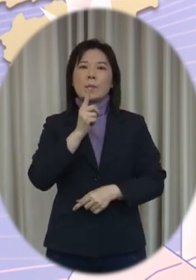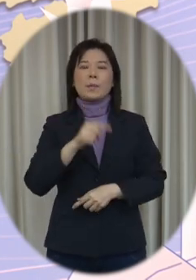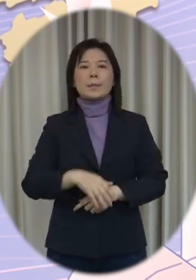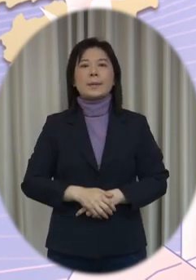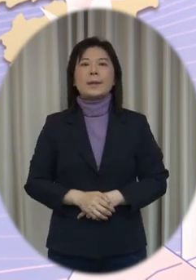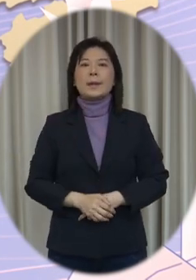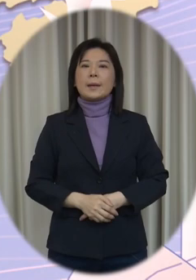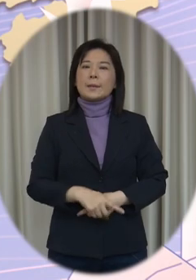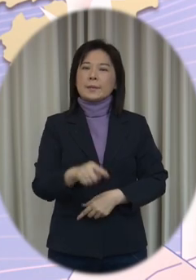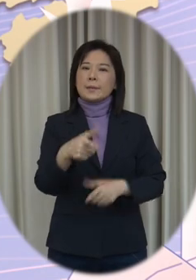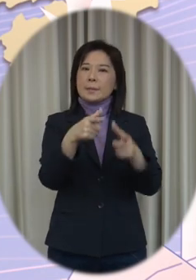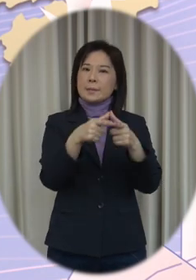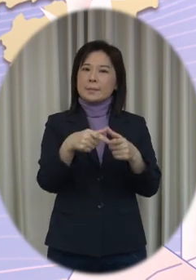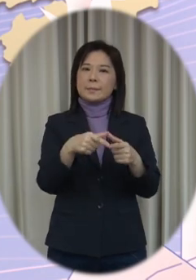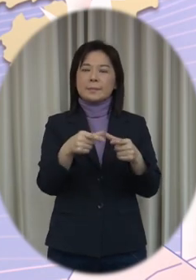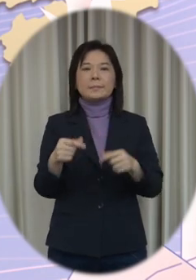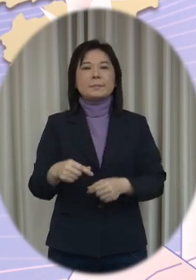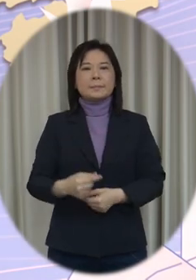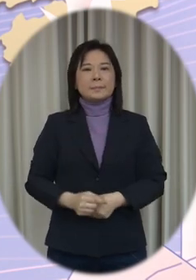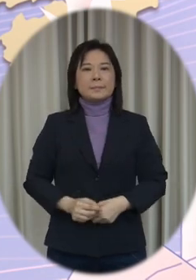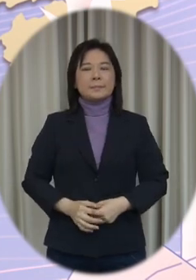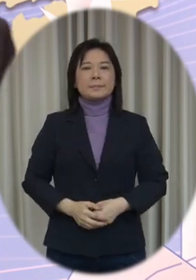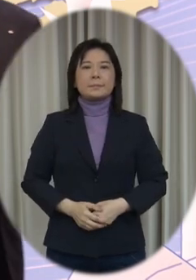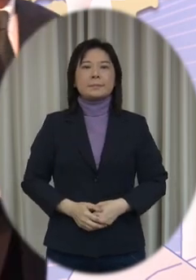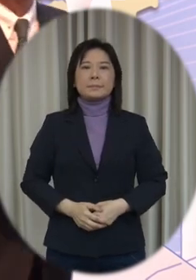石川干巴的。